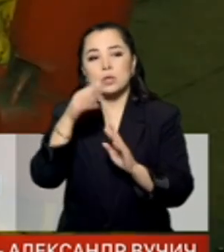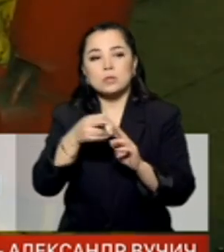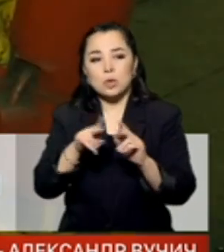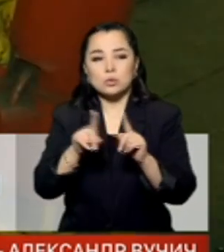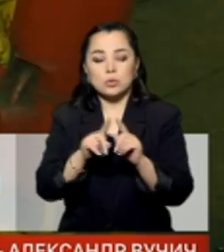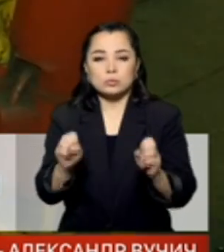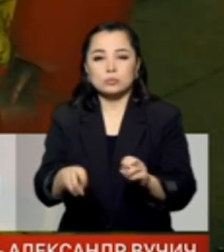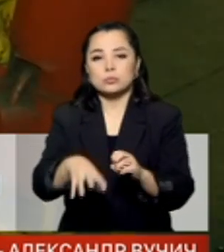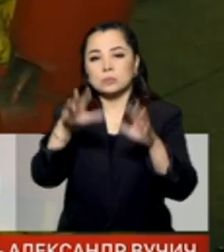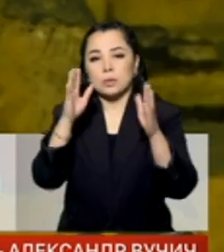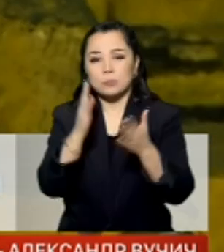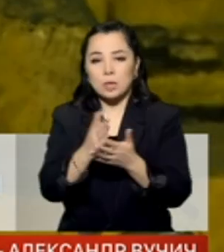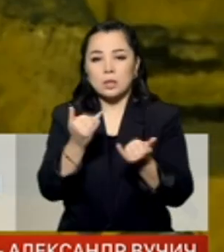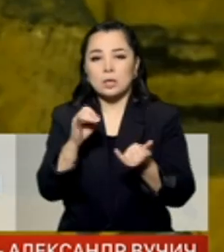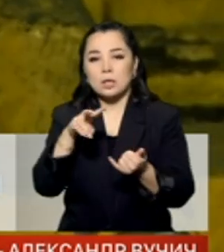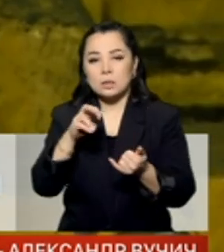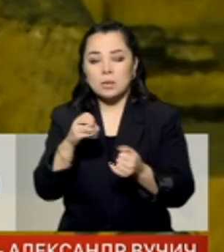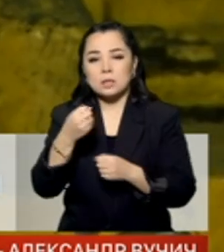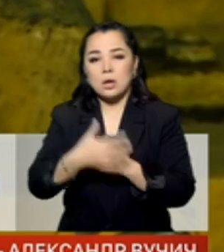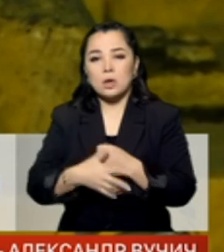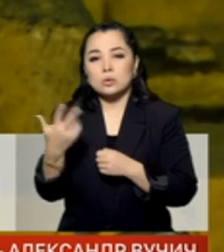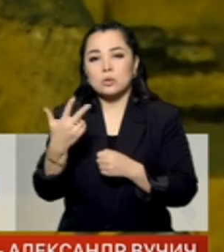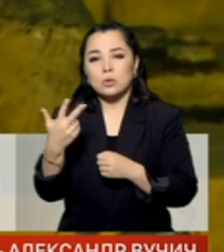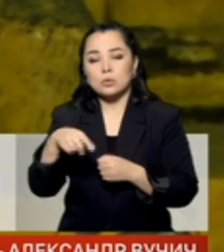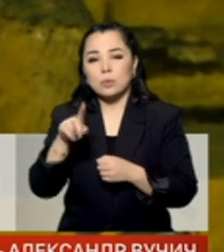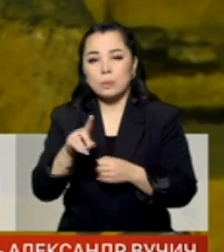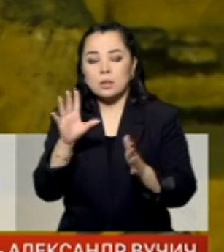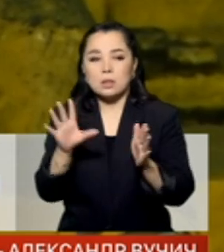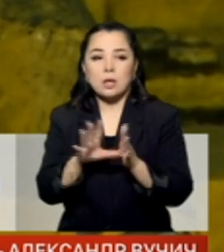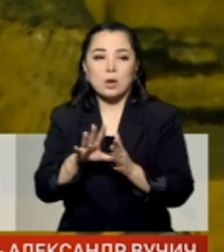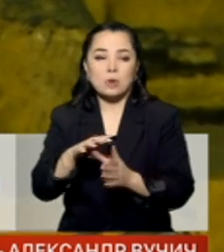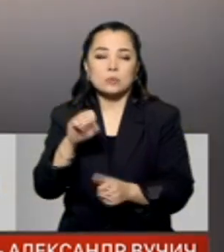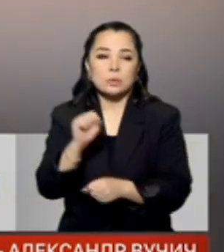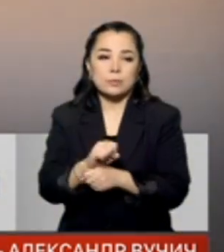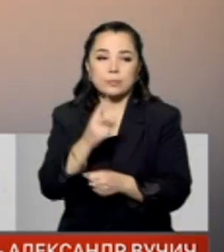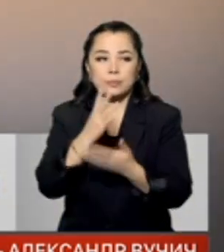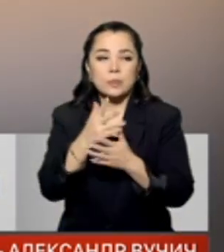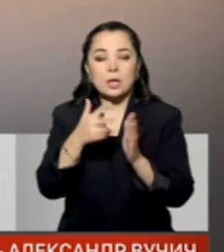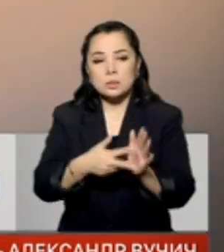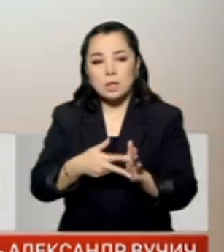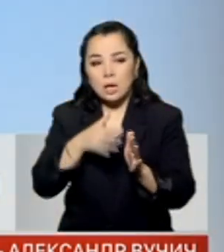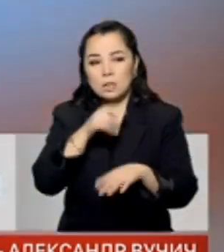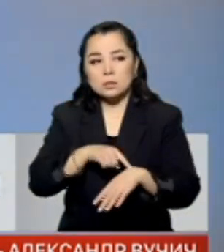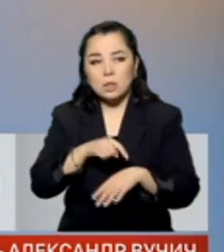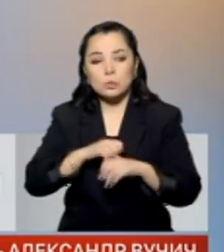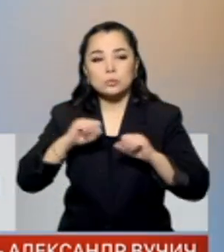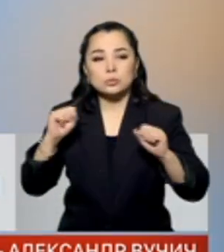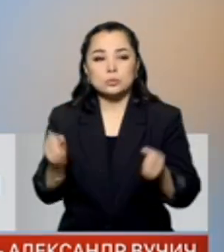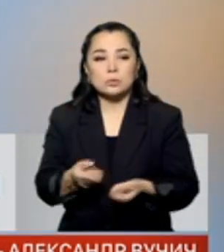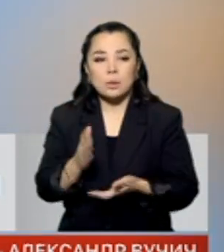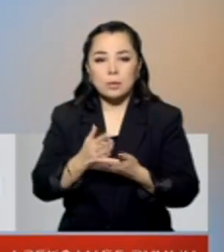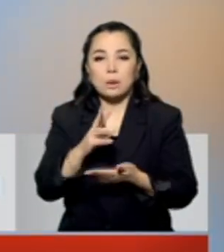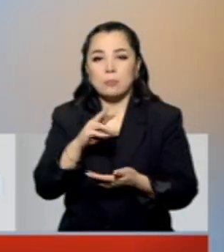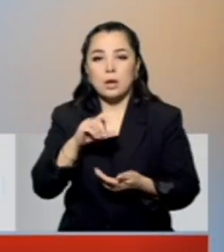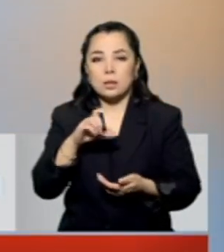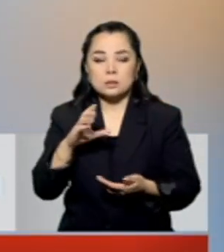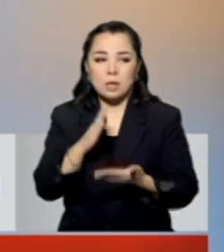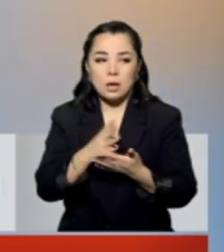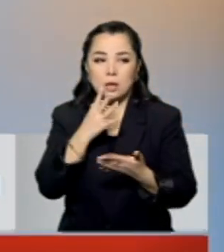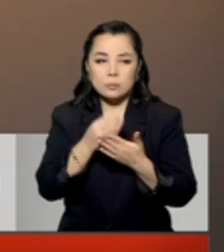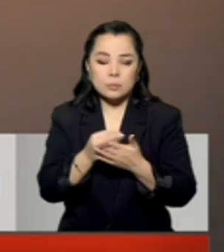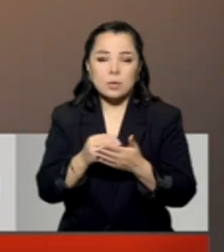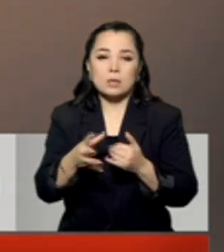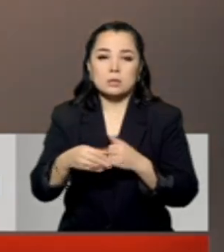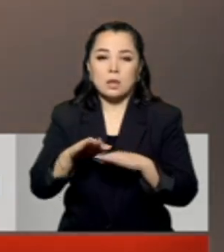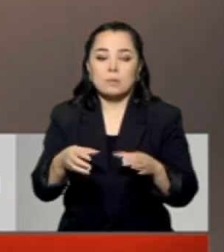едік. Іле станциясындағы нөмірі 3-шы энергоблок шұғыл тоқтатылып, 8 сағат бойы суытылды. Бүгін МАЭСке өңір басшысы